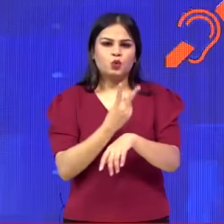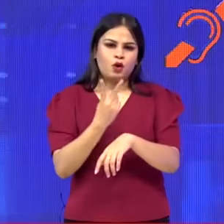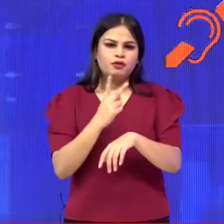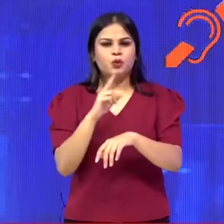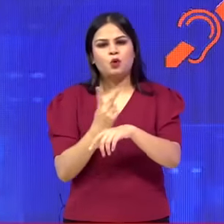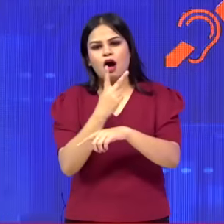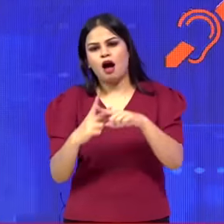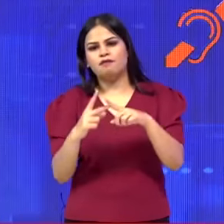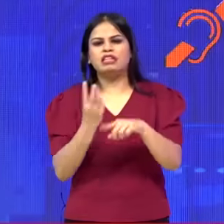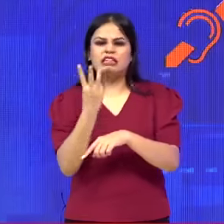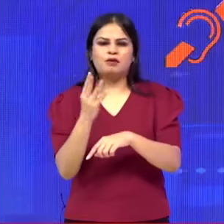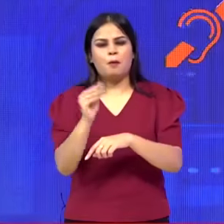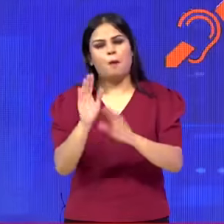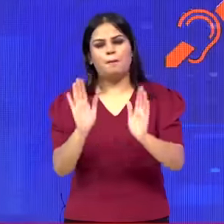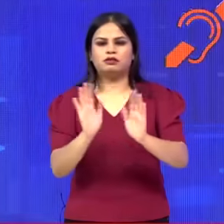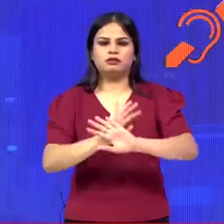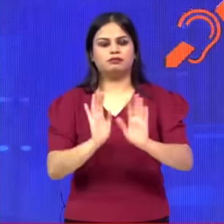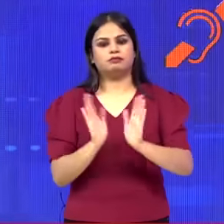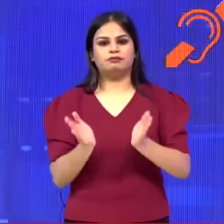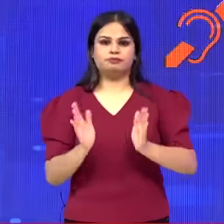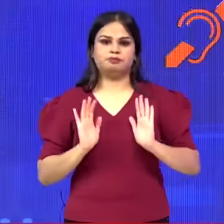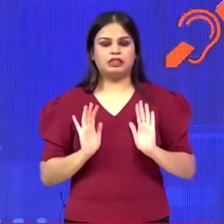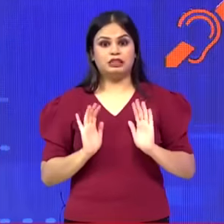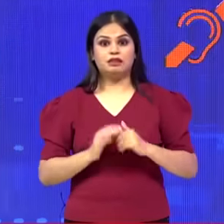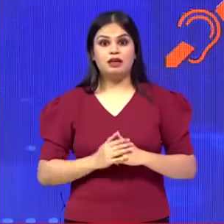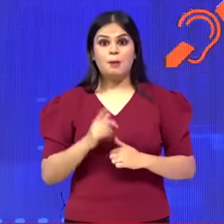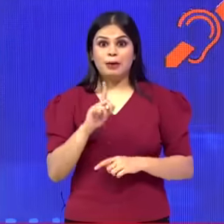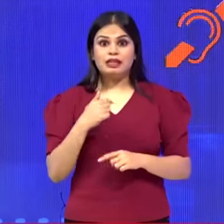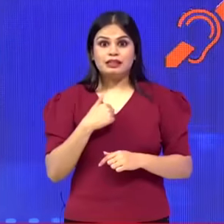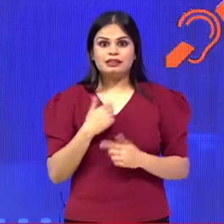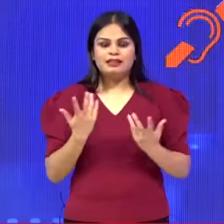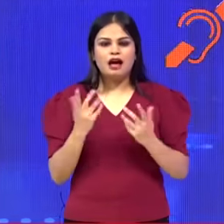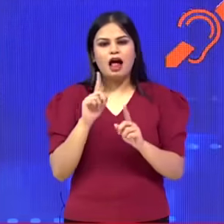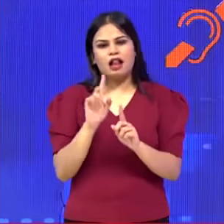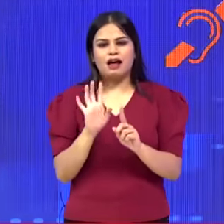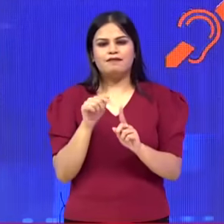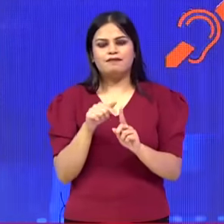2.5-3 hours, दैट्स इट। तो हाँ, एक ये होता है मेरे साथ के